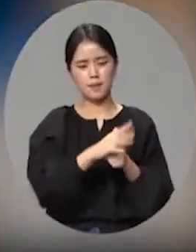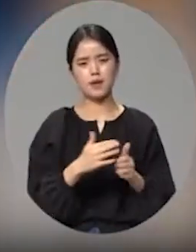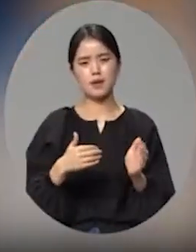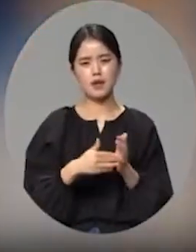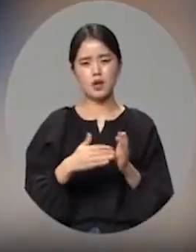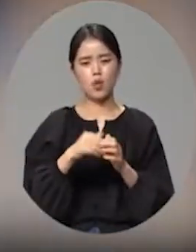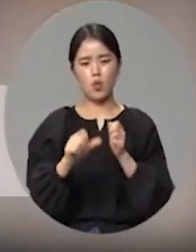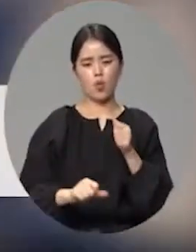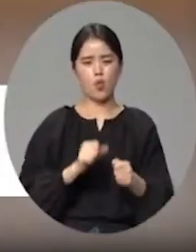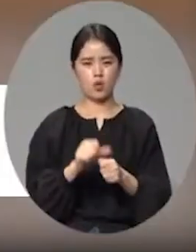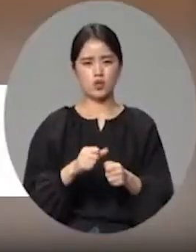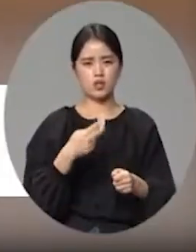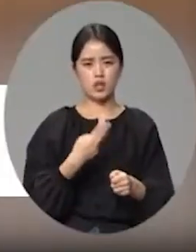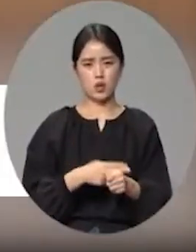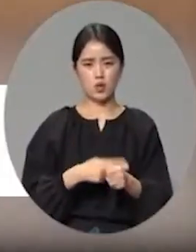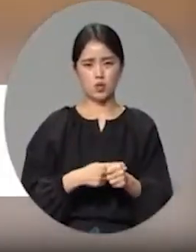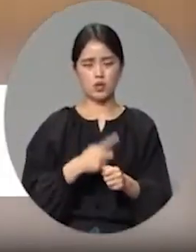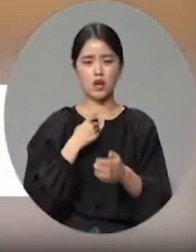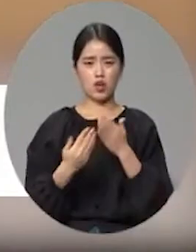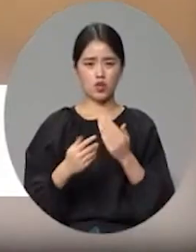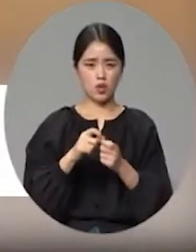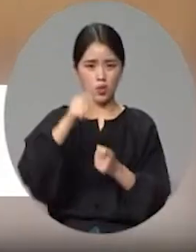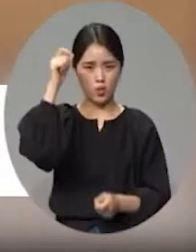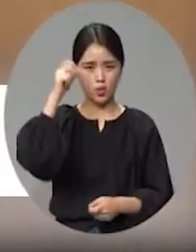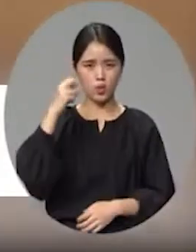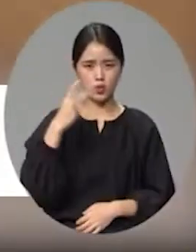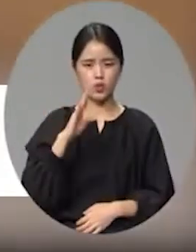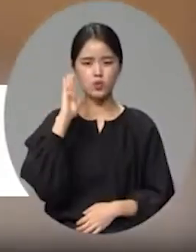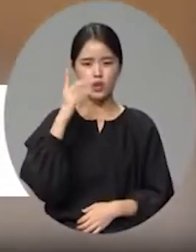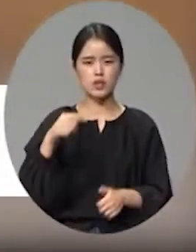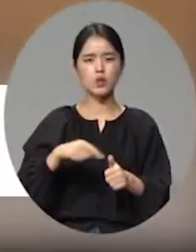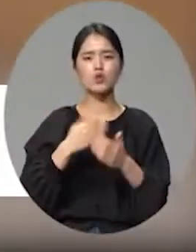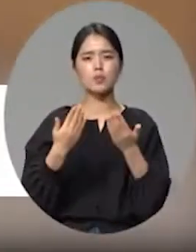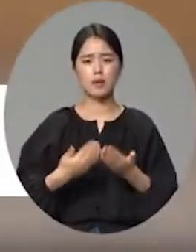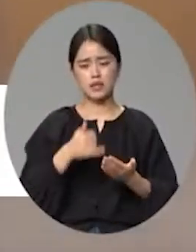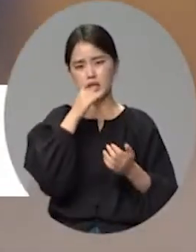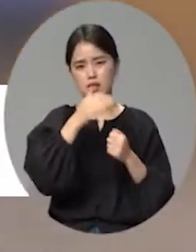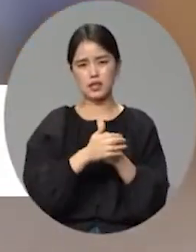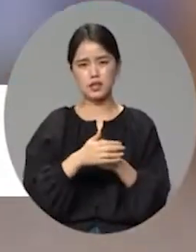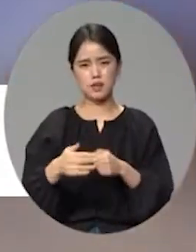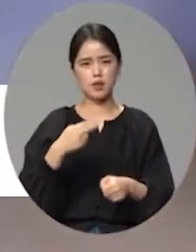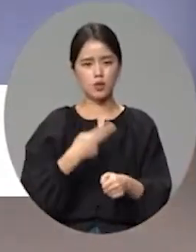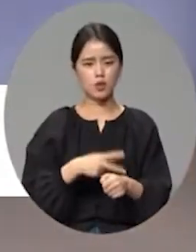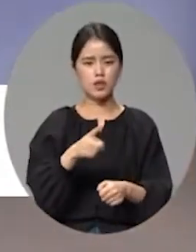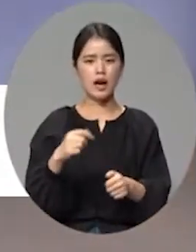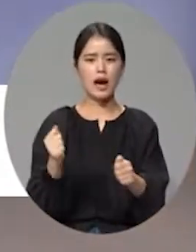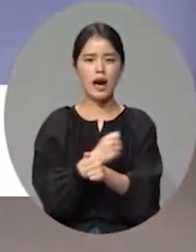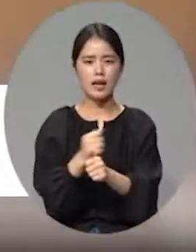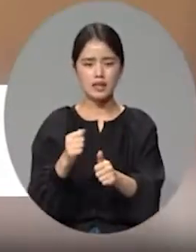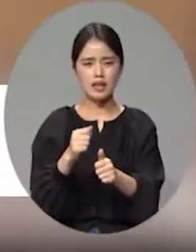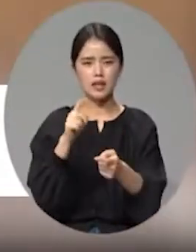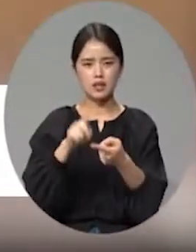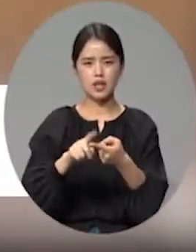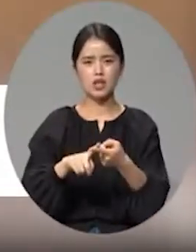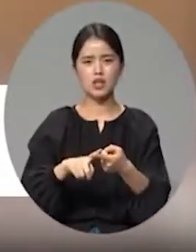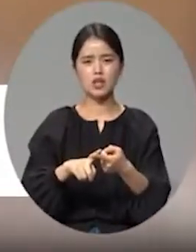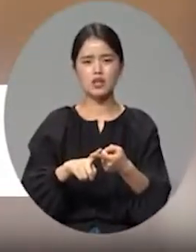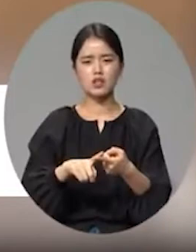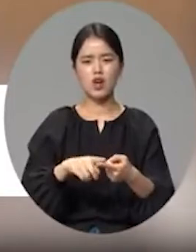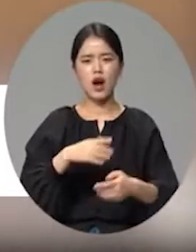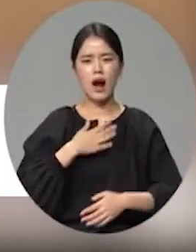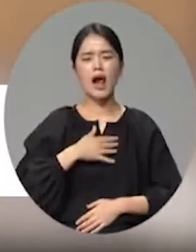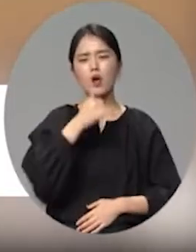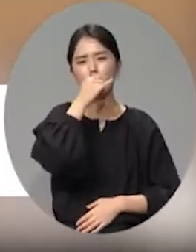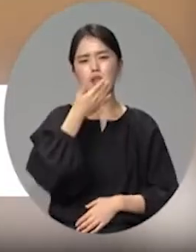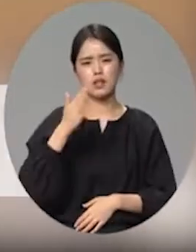5년차 교사인 데다 최근에도 관련 자체 교육을 받은 점 등을 근거로 교사가 학대 임을 인지하고 있었던 것으로 보고 있는데